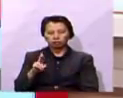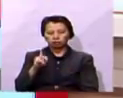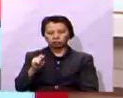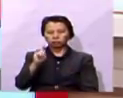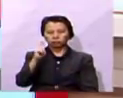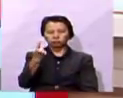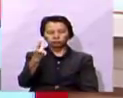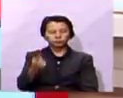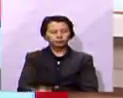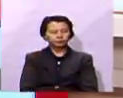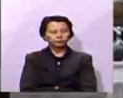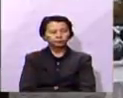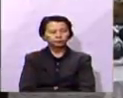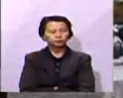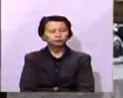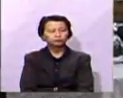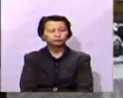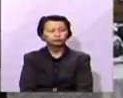tetangga sahaja.